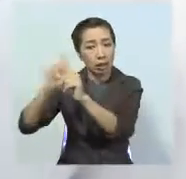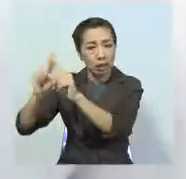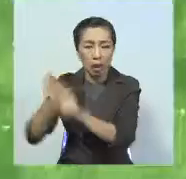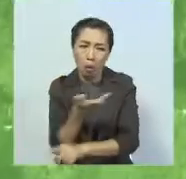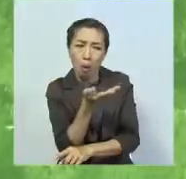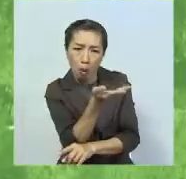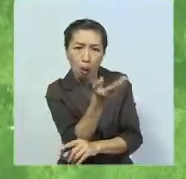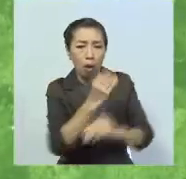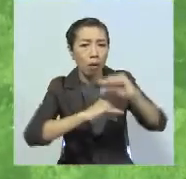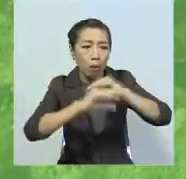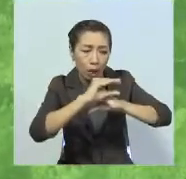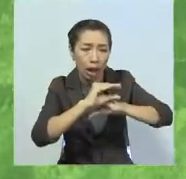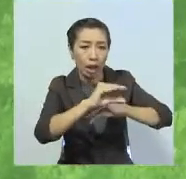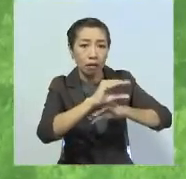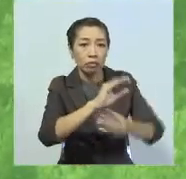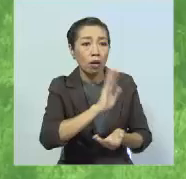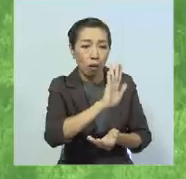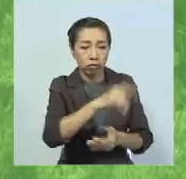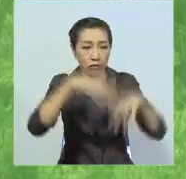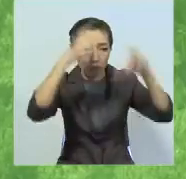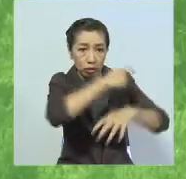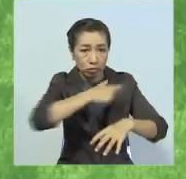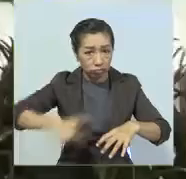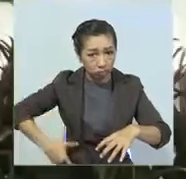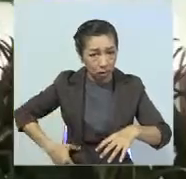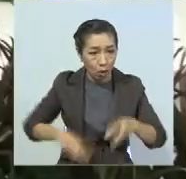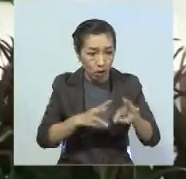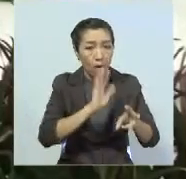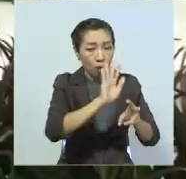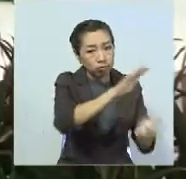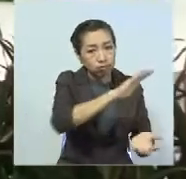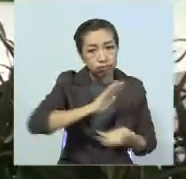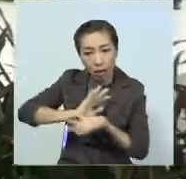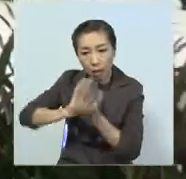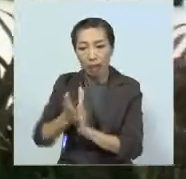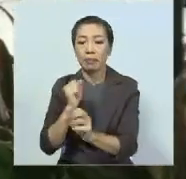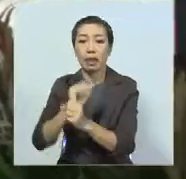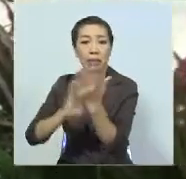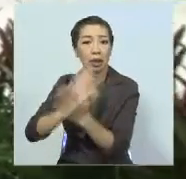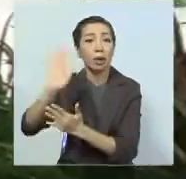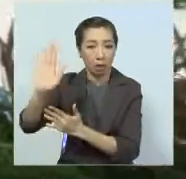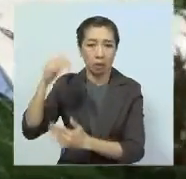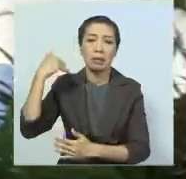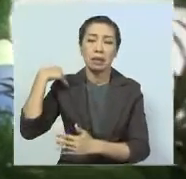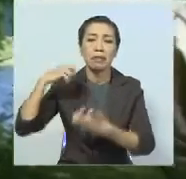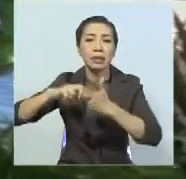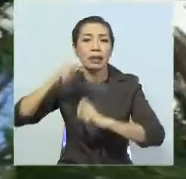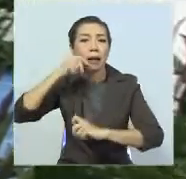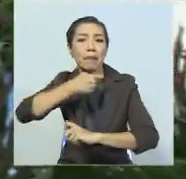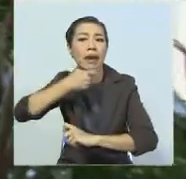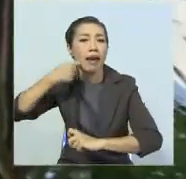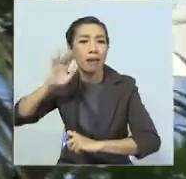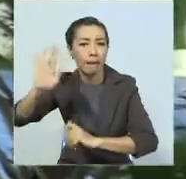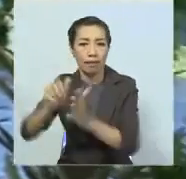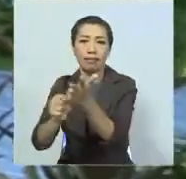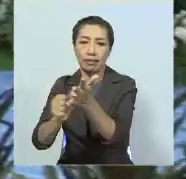ศได้ขอพระราชทานพระบรมราชานุญาตนำเทคนิคและวิธีการทำฝนหลวงไปปรับใช้แก้ไขปัญหาความแห้งแล้งใน